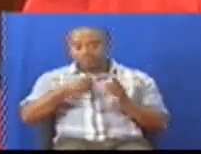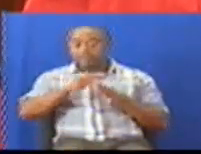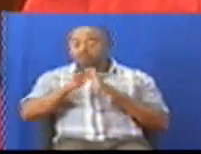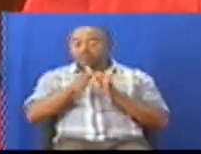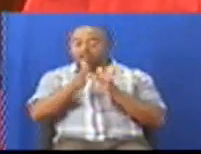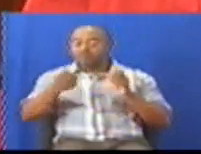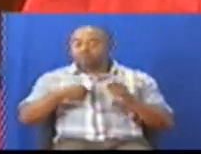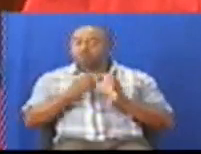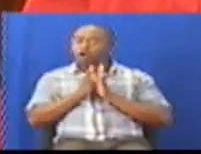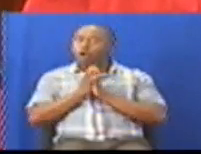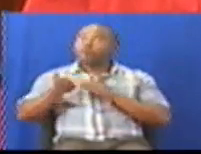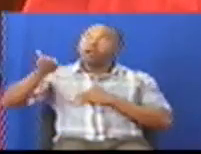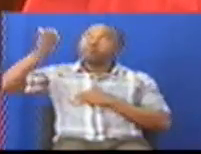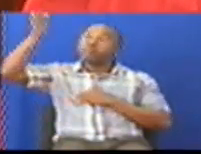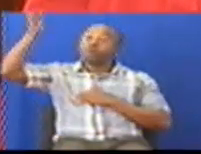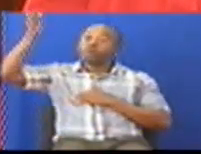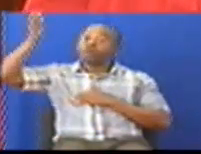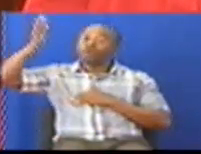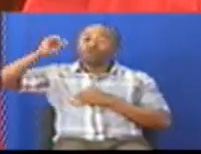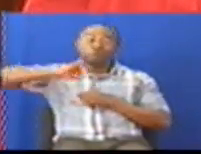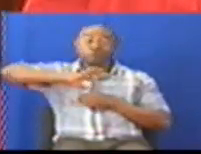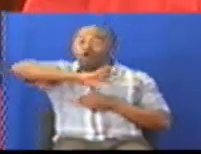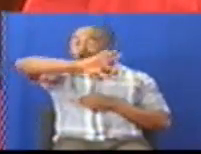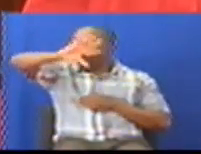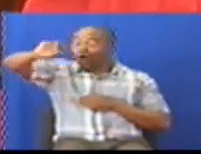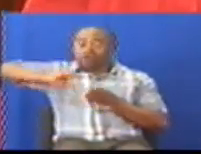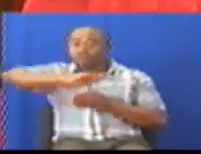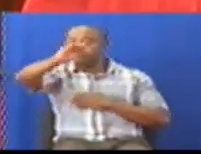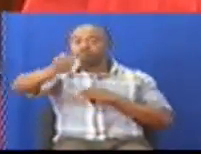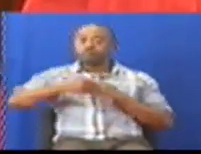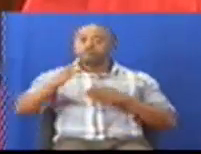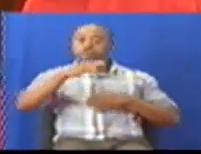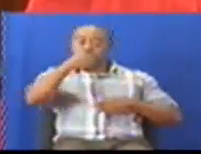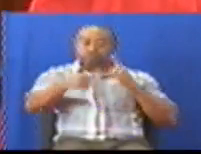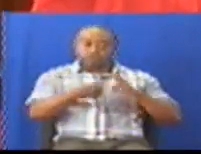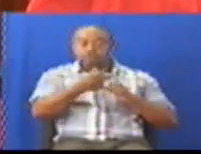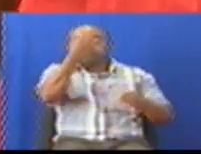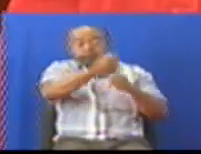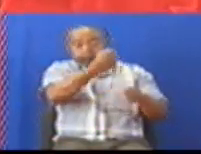Mungu aturudishe wote kwa umoja wetu ili tuendelee kuwatumikia wananchi wa Tanzania.